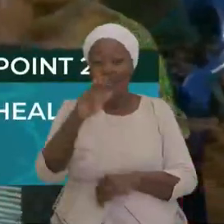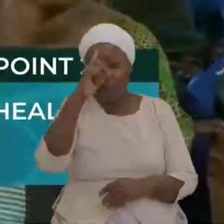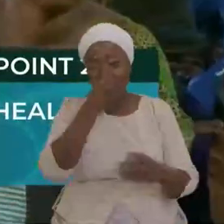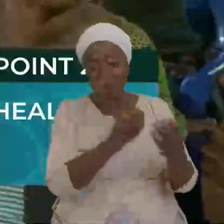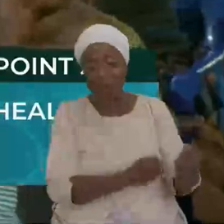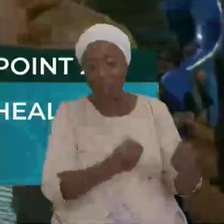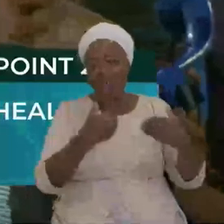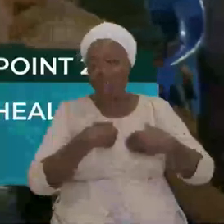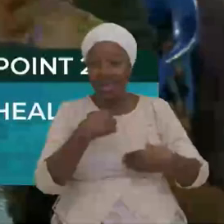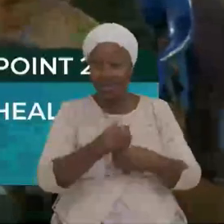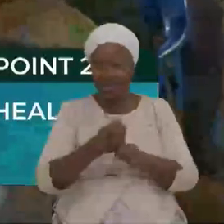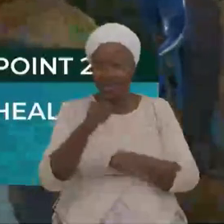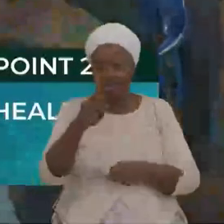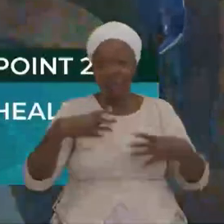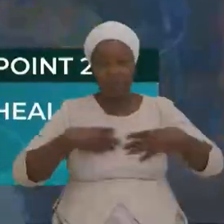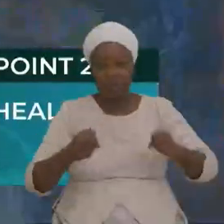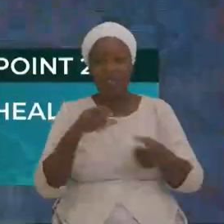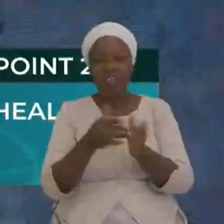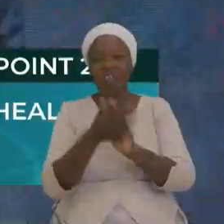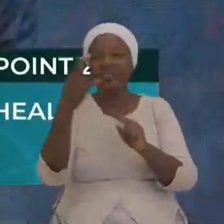ta foi t'a sauvé.